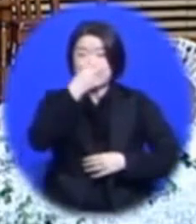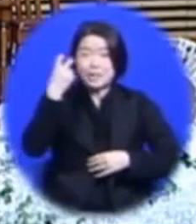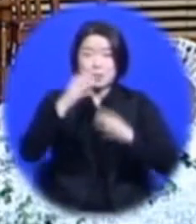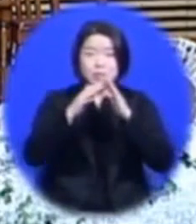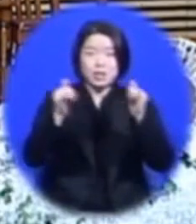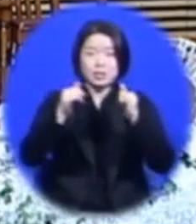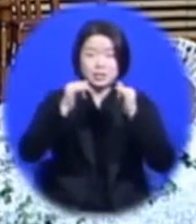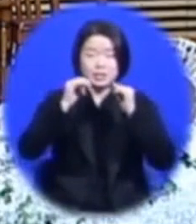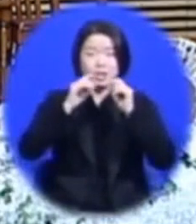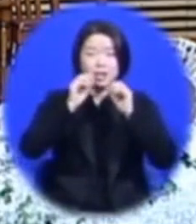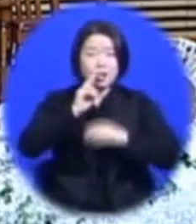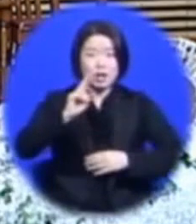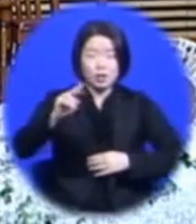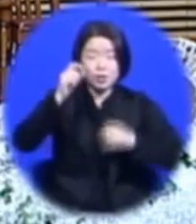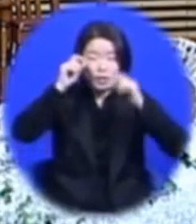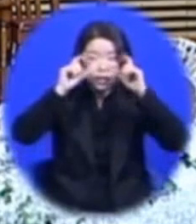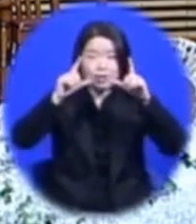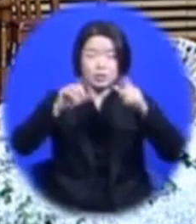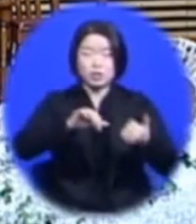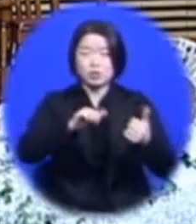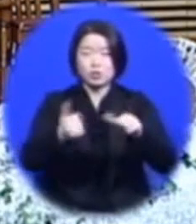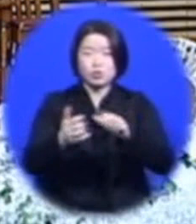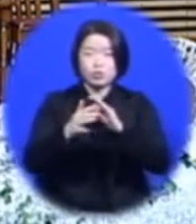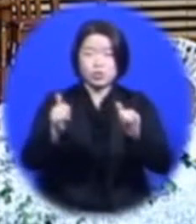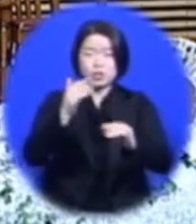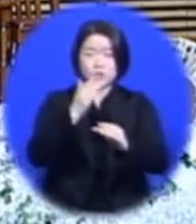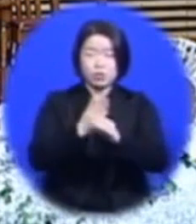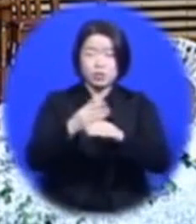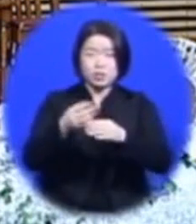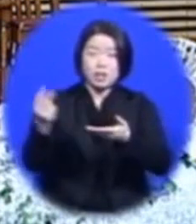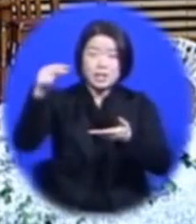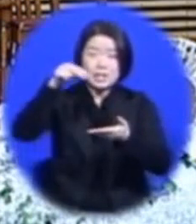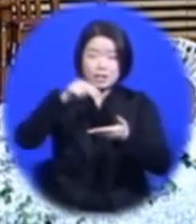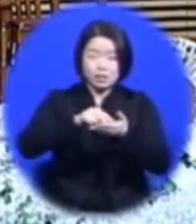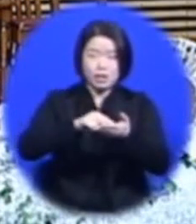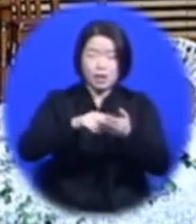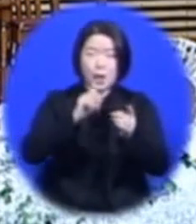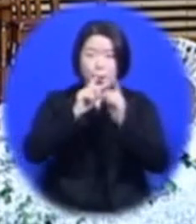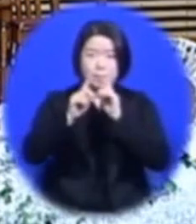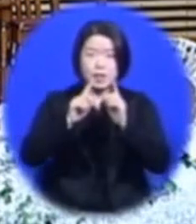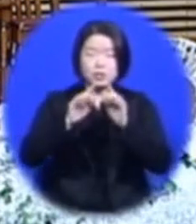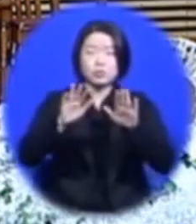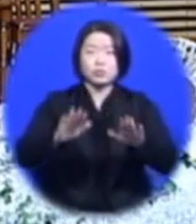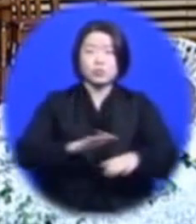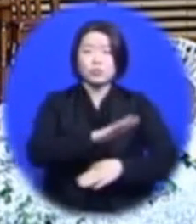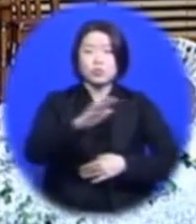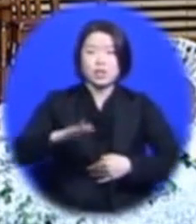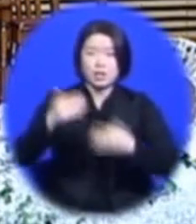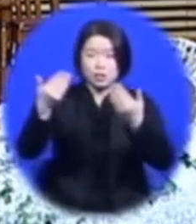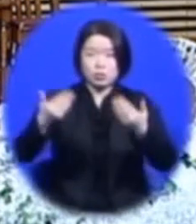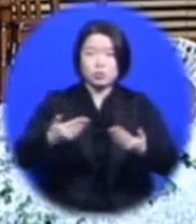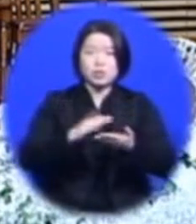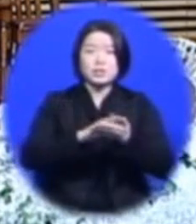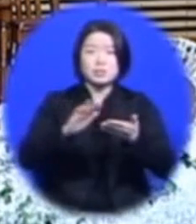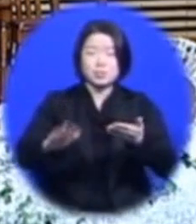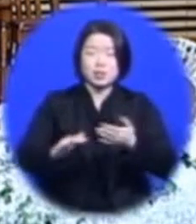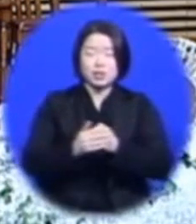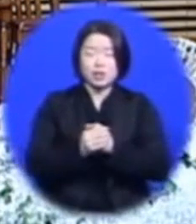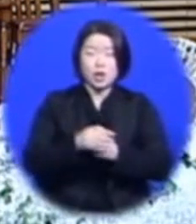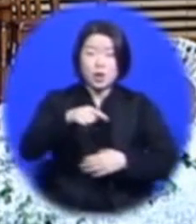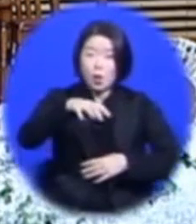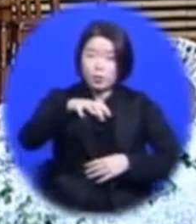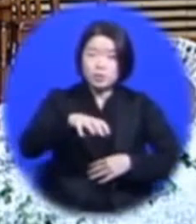깨어서 죽은 자들 가운데서 일어나라 라는 말씀을 우리에게 하셨습니다.